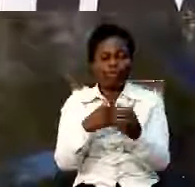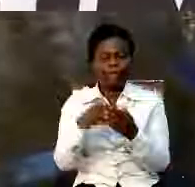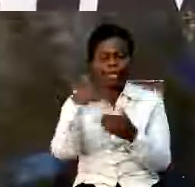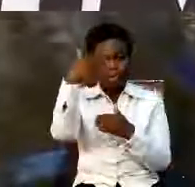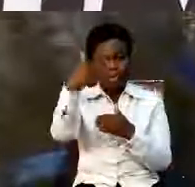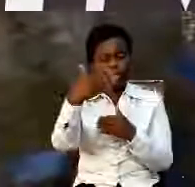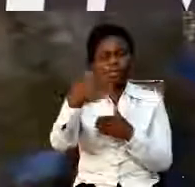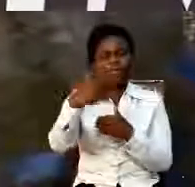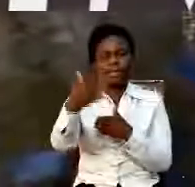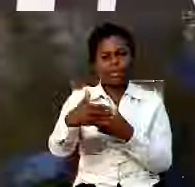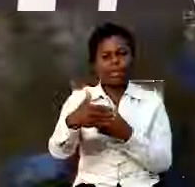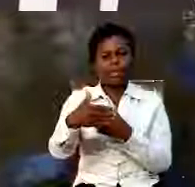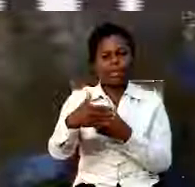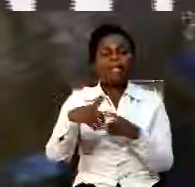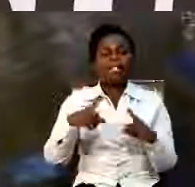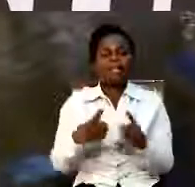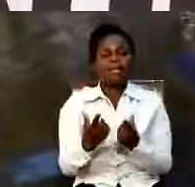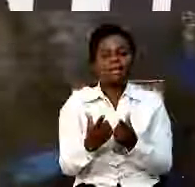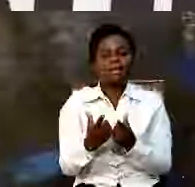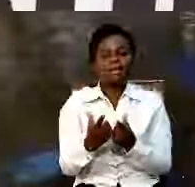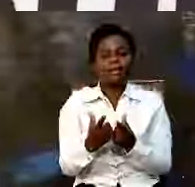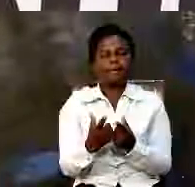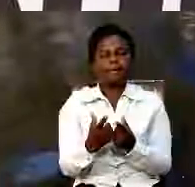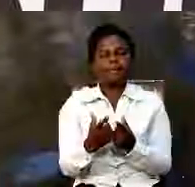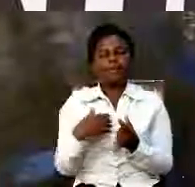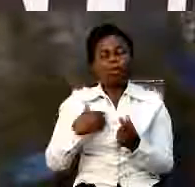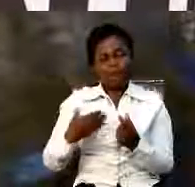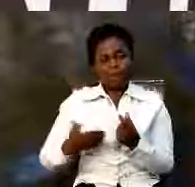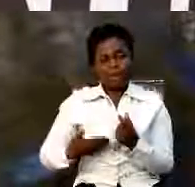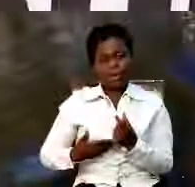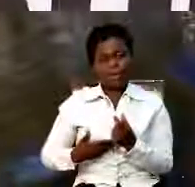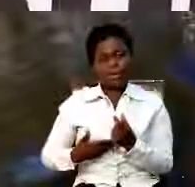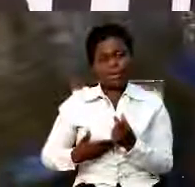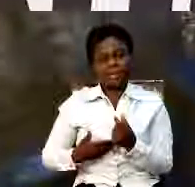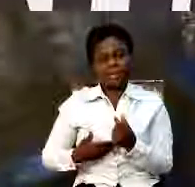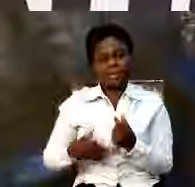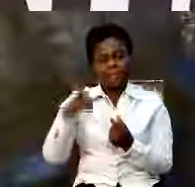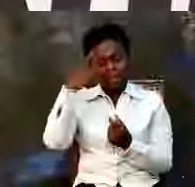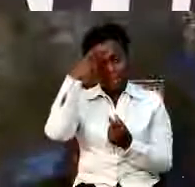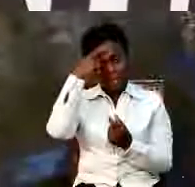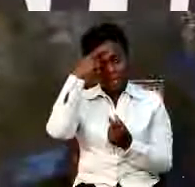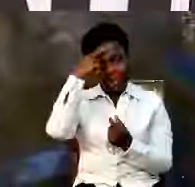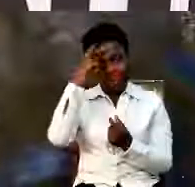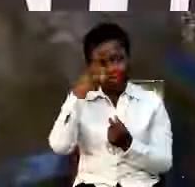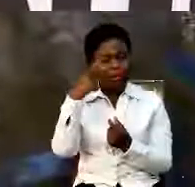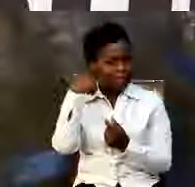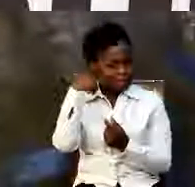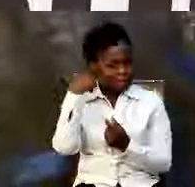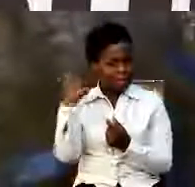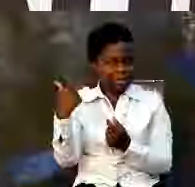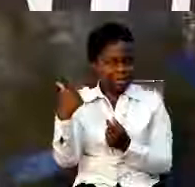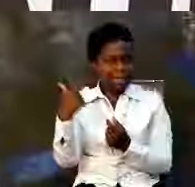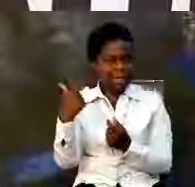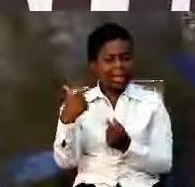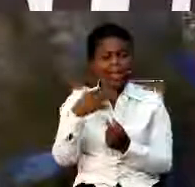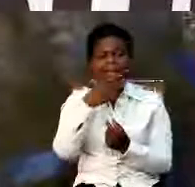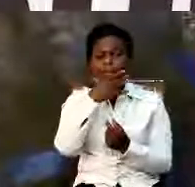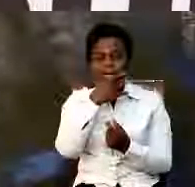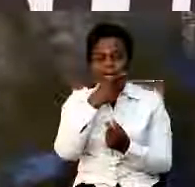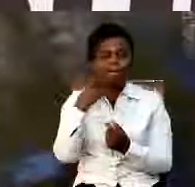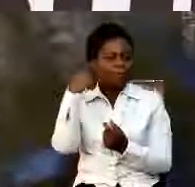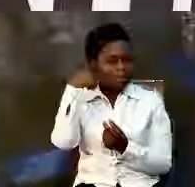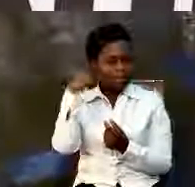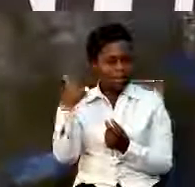Kesho utaendelea. Lakini wanawake, ninaamini kwamba mmesikia na wanaume